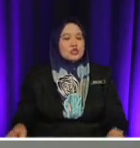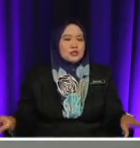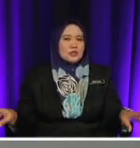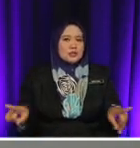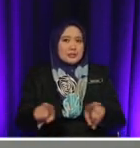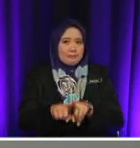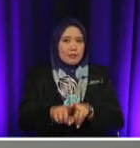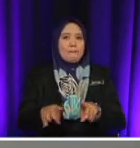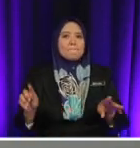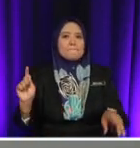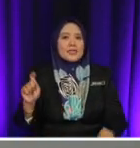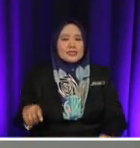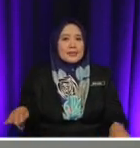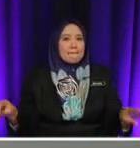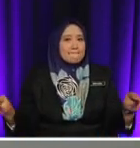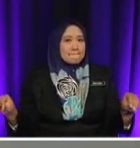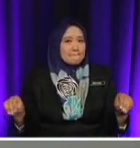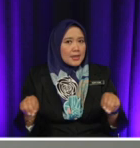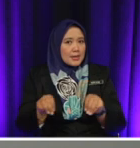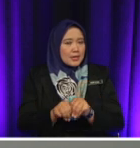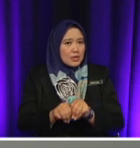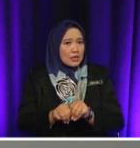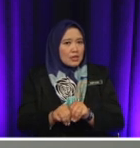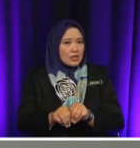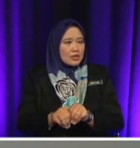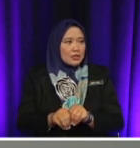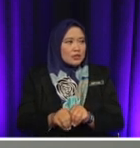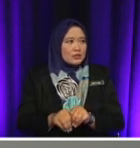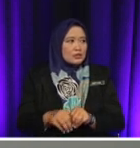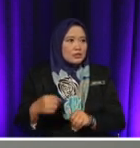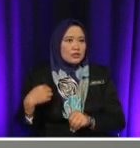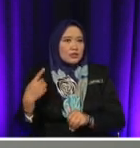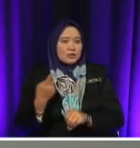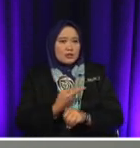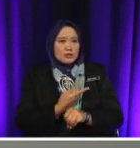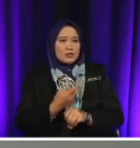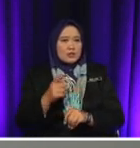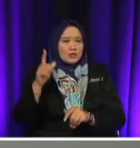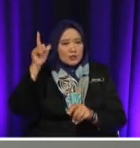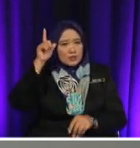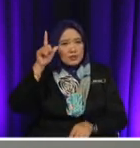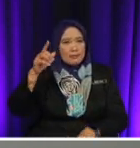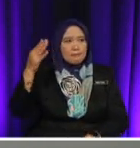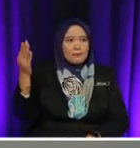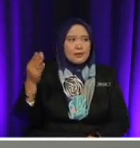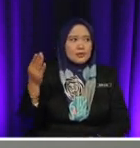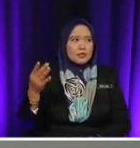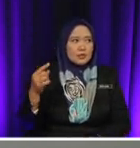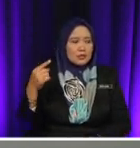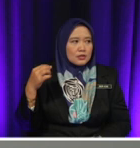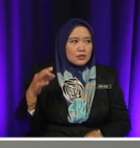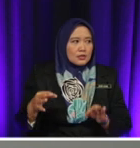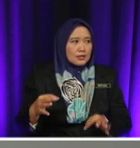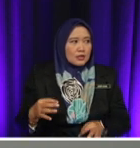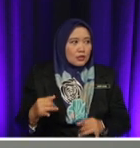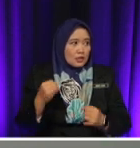kan kita akan lihat dia nampak macam ada perubahan Tapi biasanya kalau dia dah start malah tu dia akan terus jadi malah Oke so